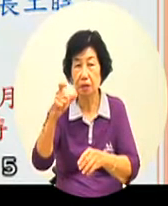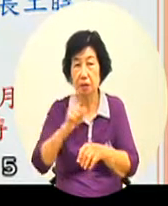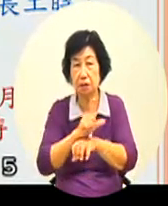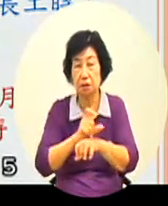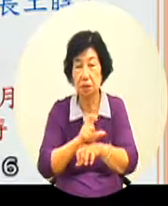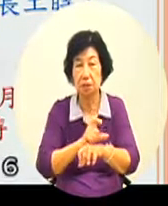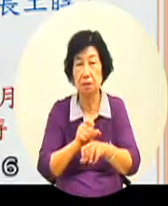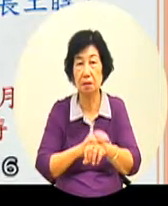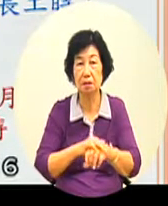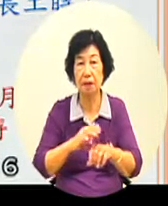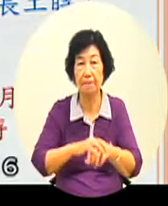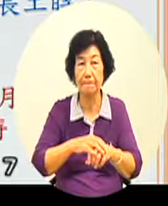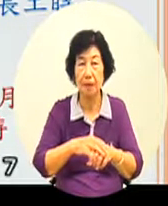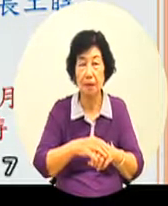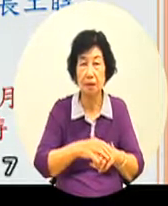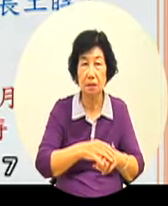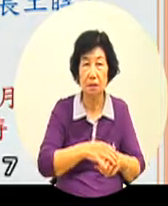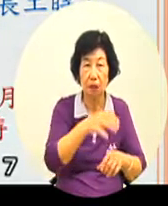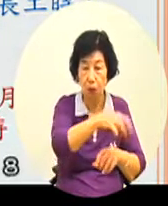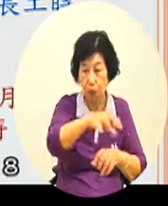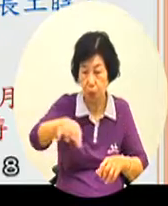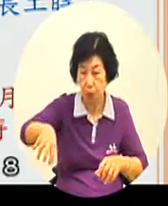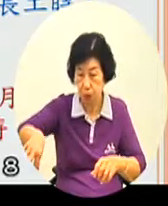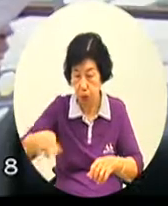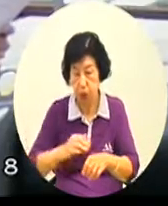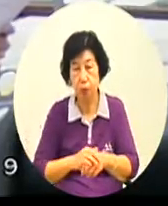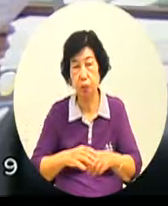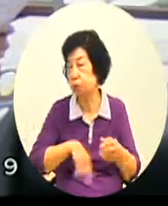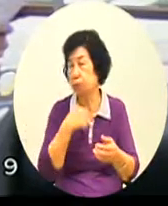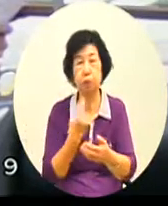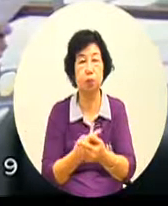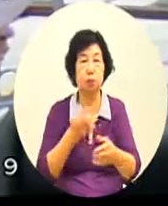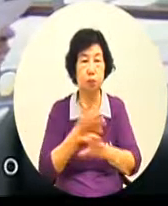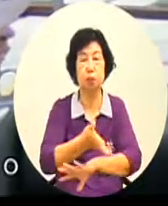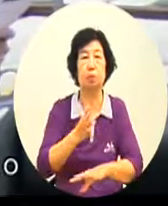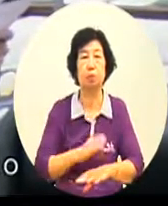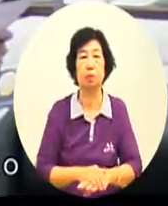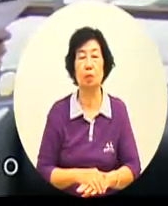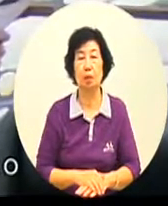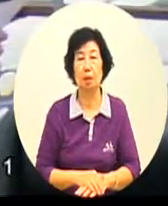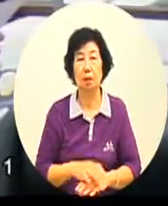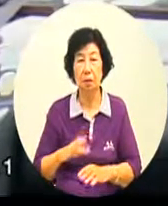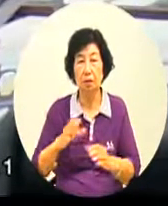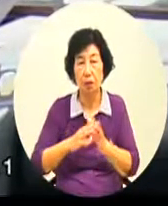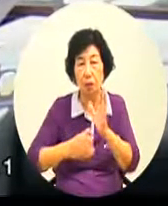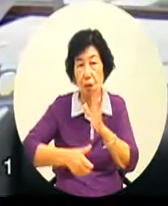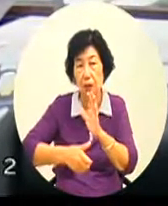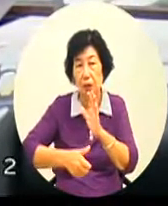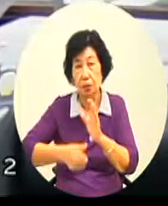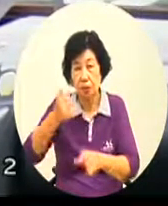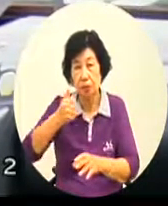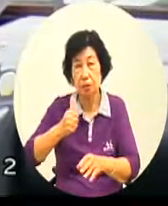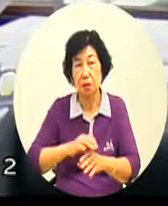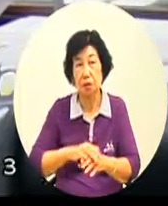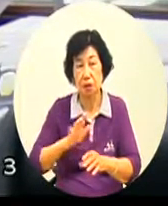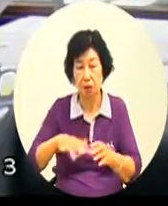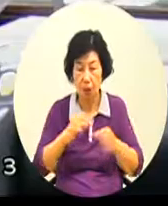部都超过，没有一个幸免，全部都超过。这个是局处首长的